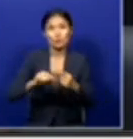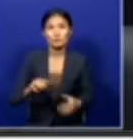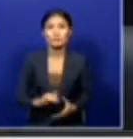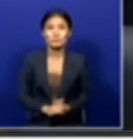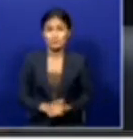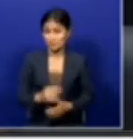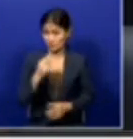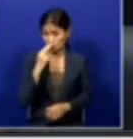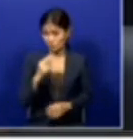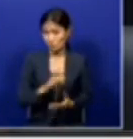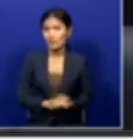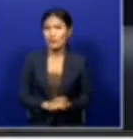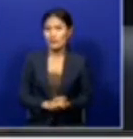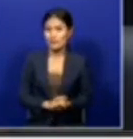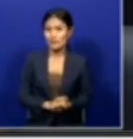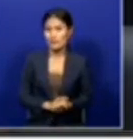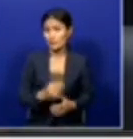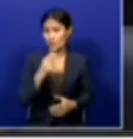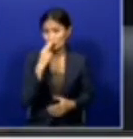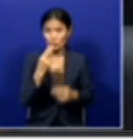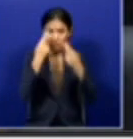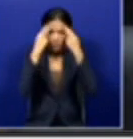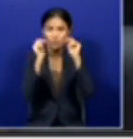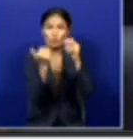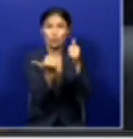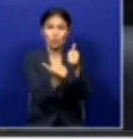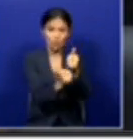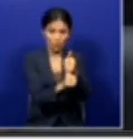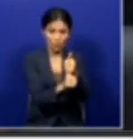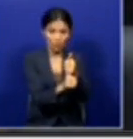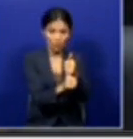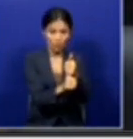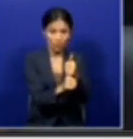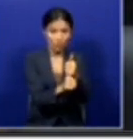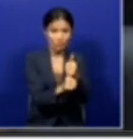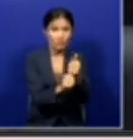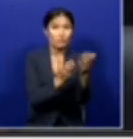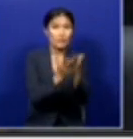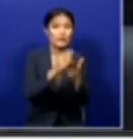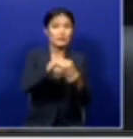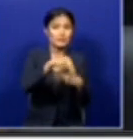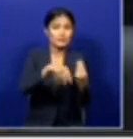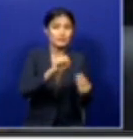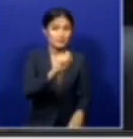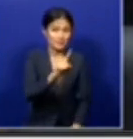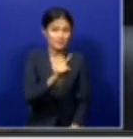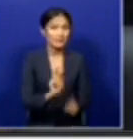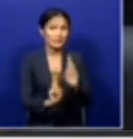ท่านประธานท่านรองสมคิดระวังให้ดีเสร็จนาฆ่าโคถึกเสร็จศึกฆ่าขุนพ